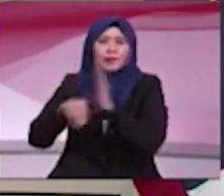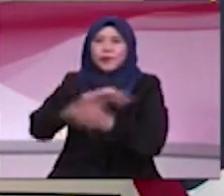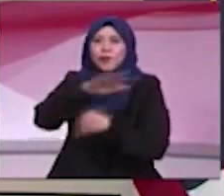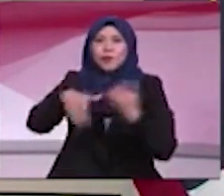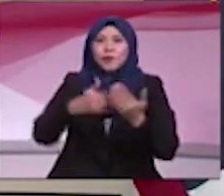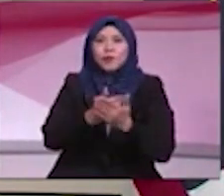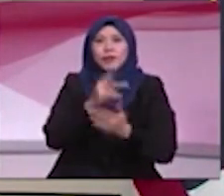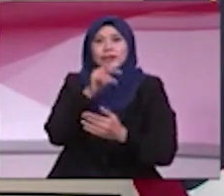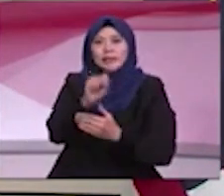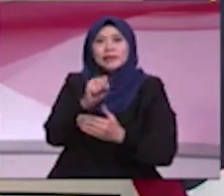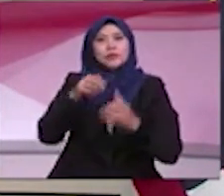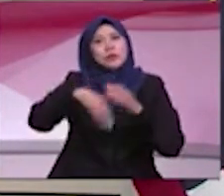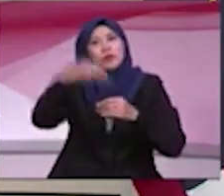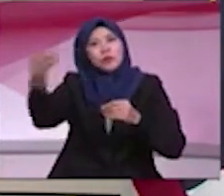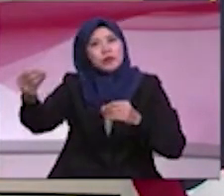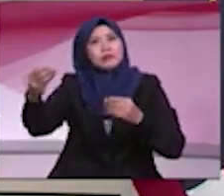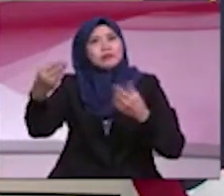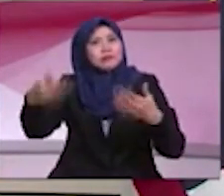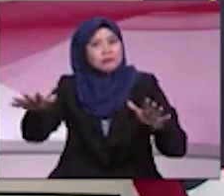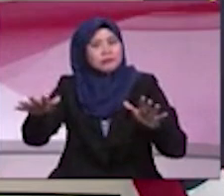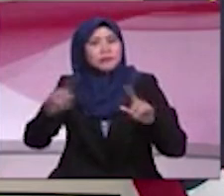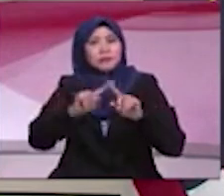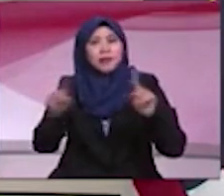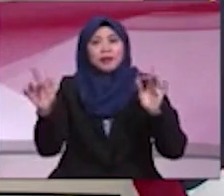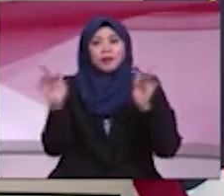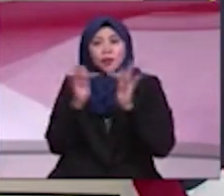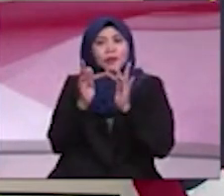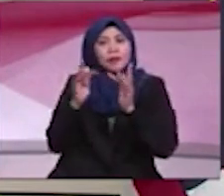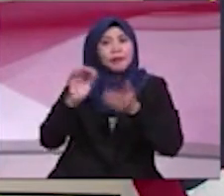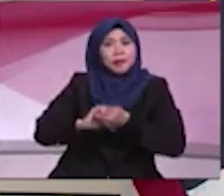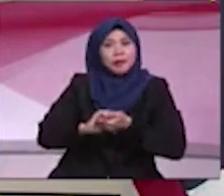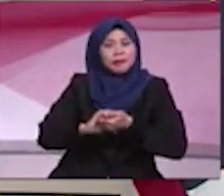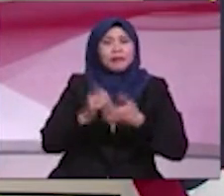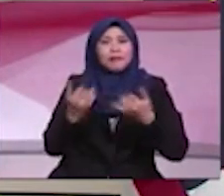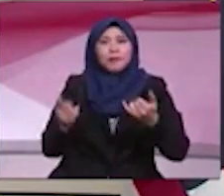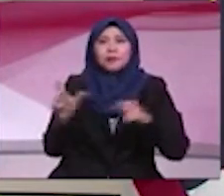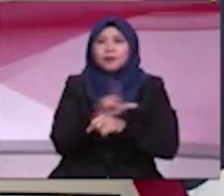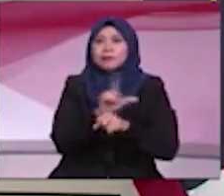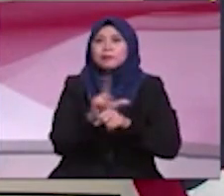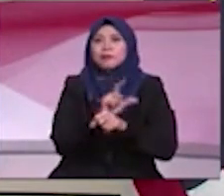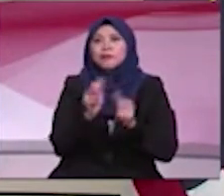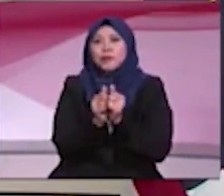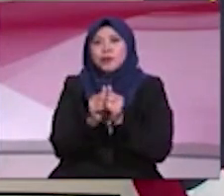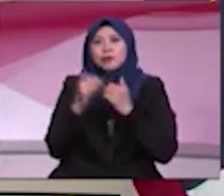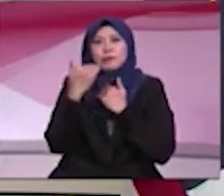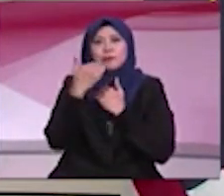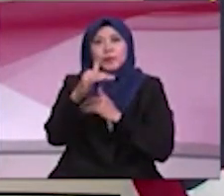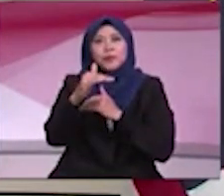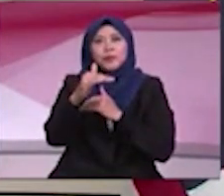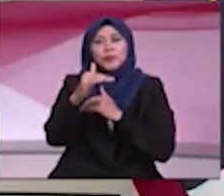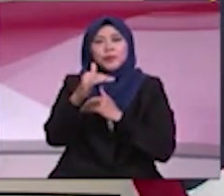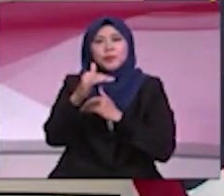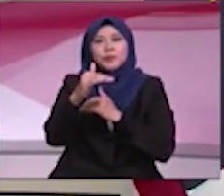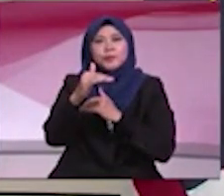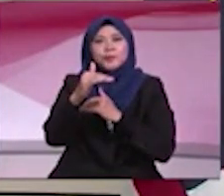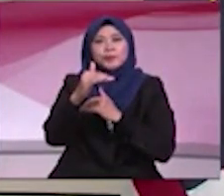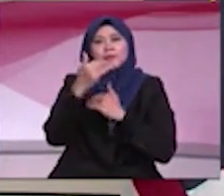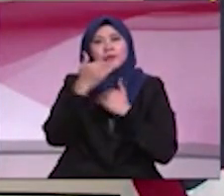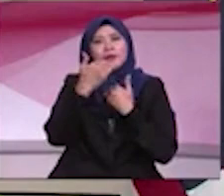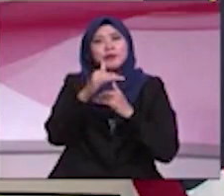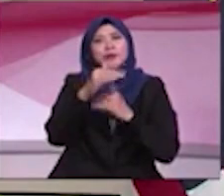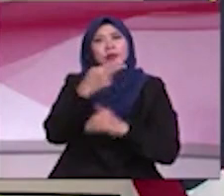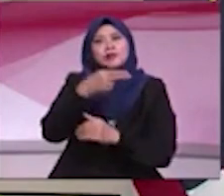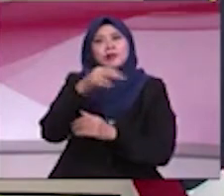sudah dicas Man ecole manakala counter rapat telah melengkapkan tempo house 9od